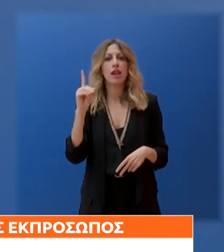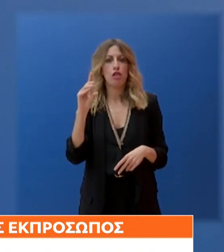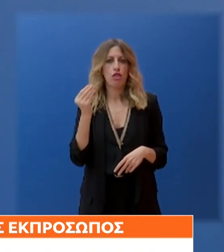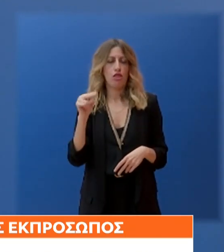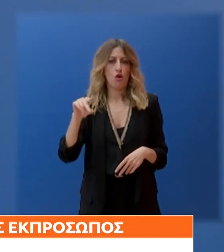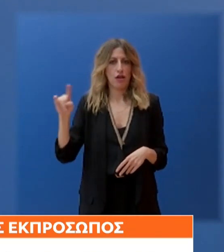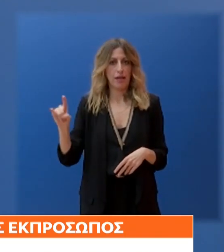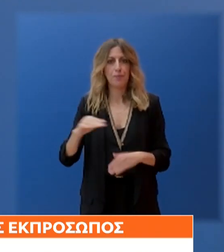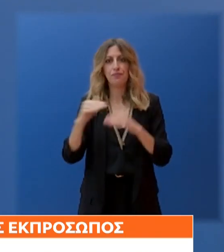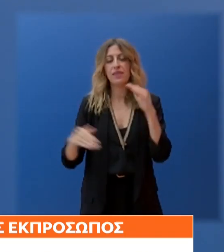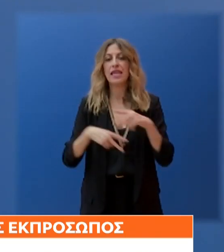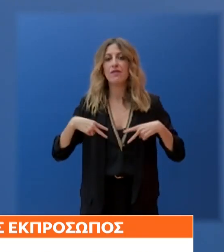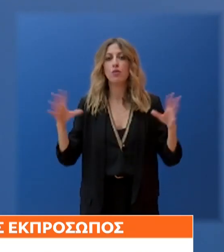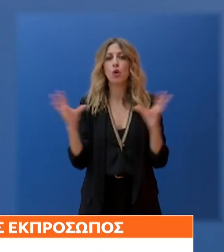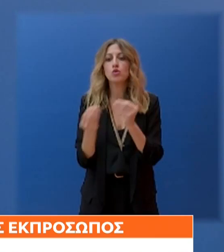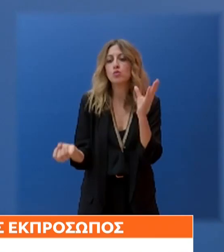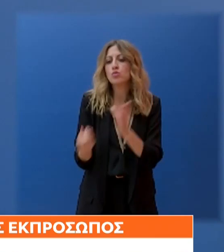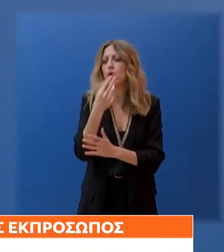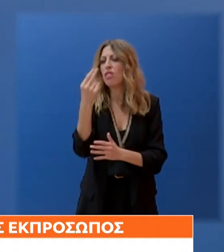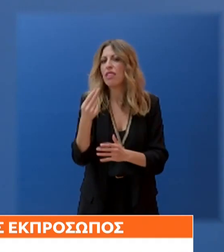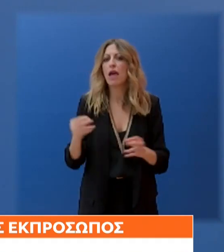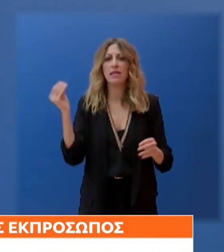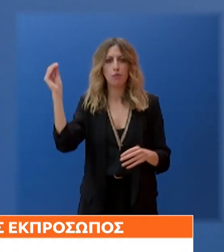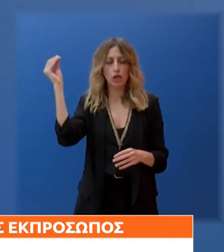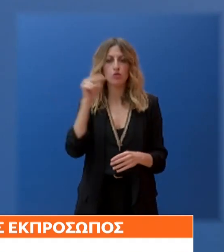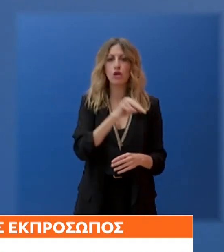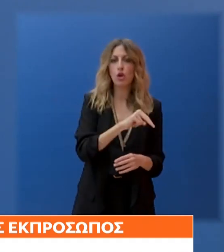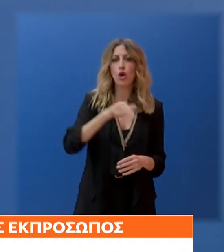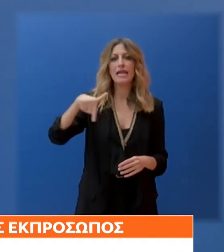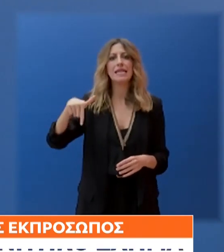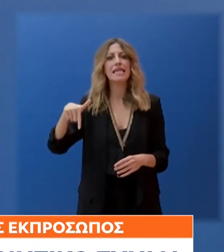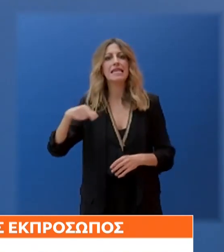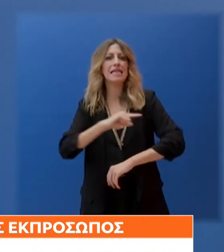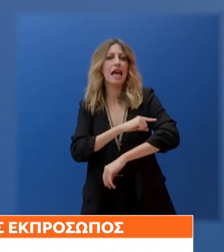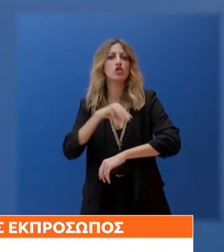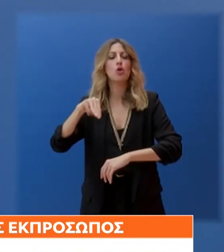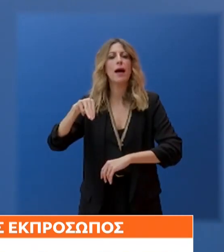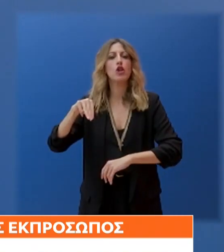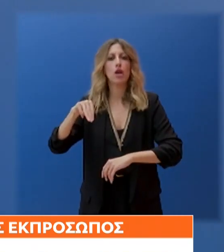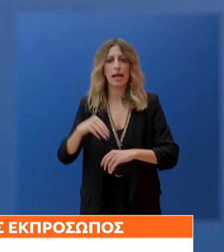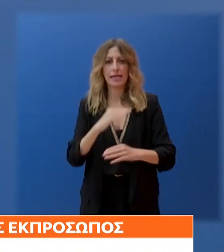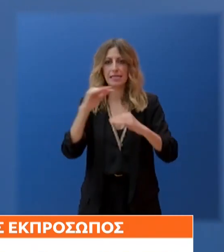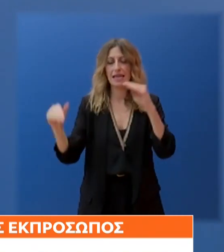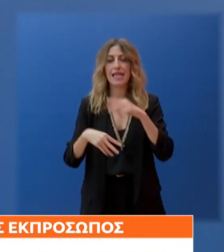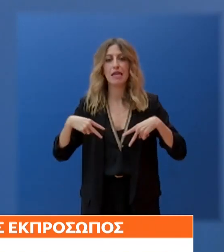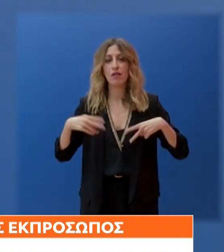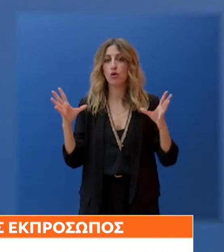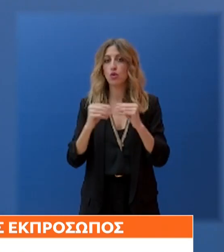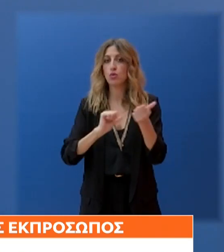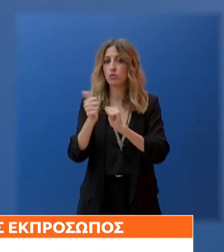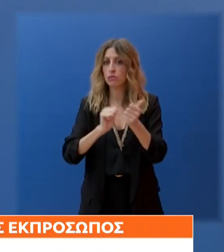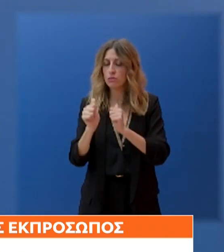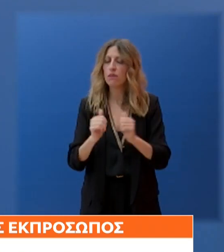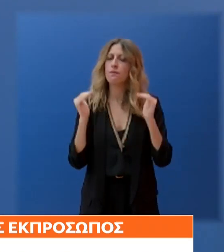για θέματα σύγχρονου πολιτισμού Νικόλας Γιατρομανολάκης. Υφυπουργός Αρμόδιος για θέματα αθλητισμού